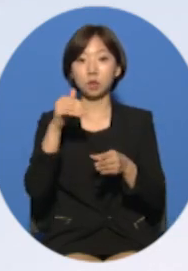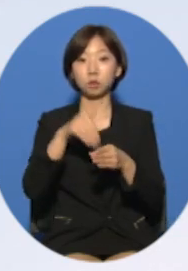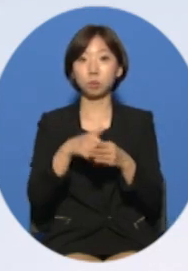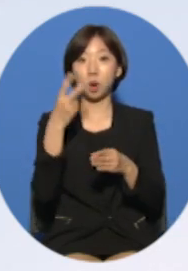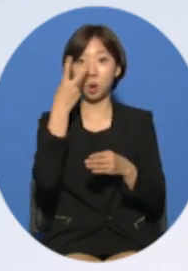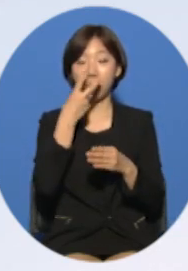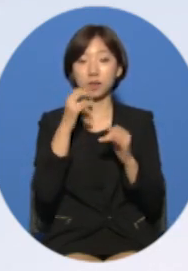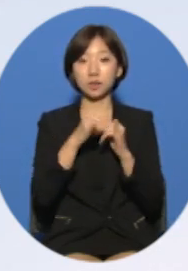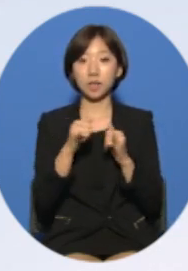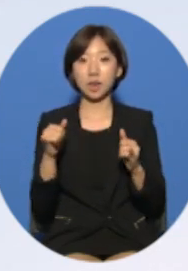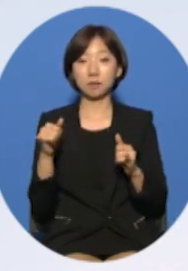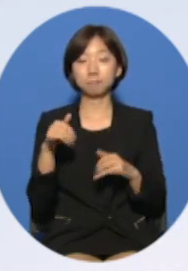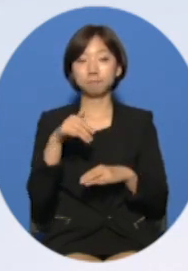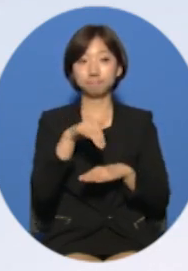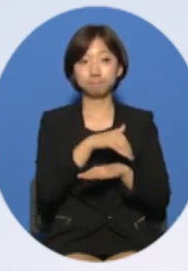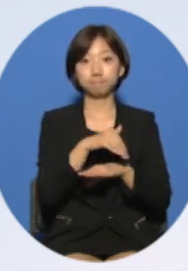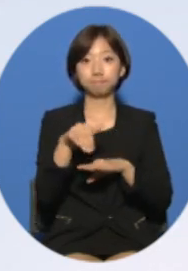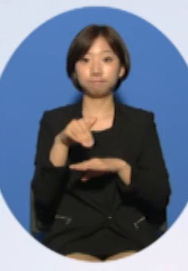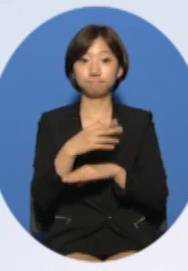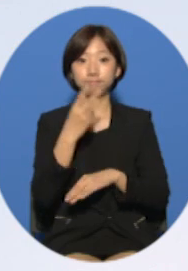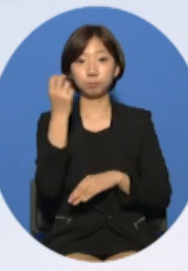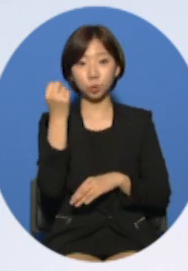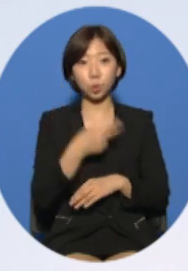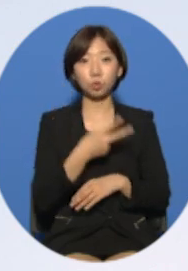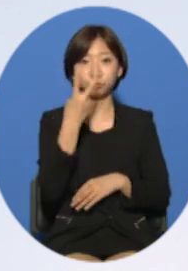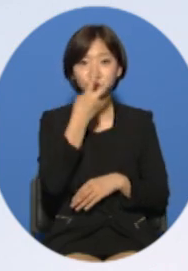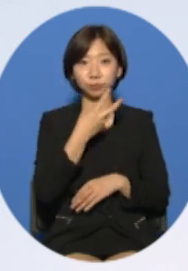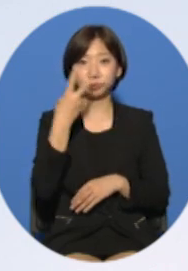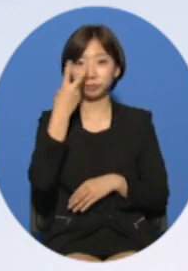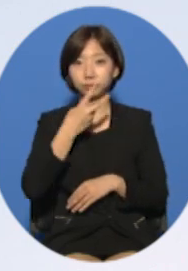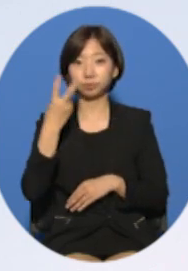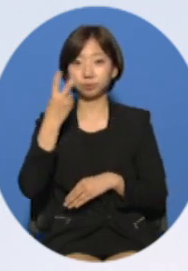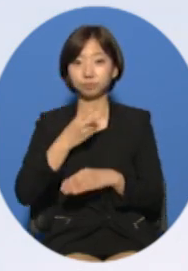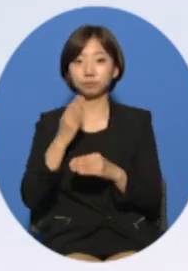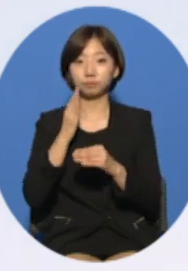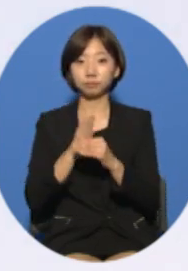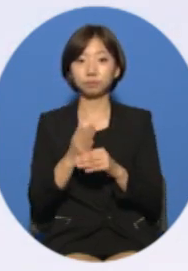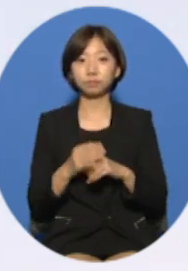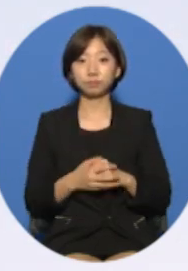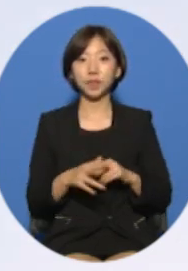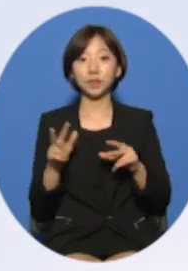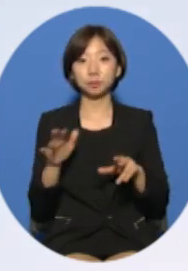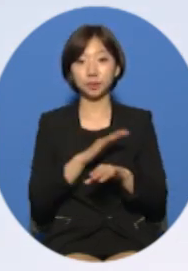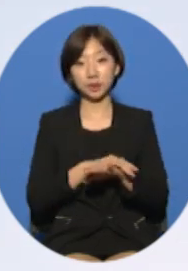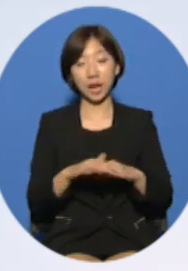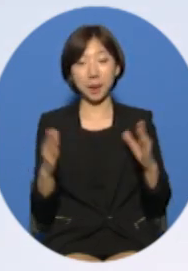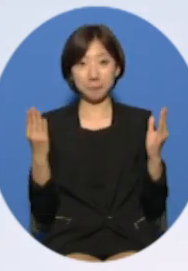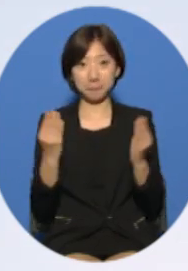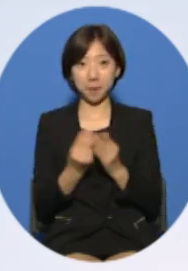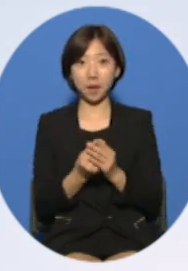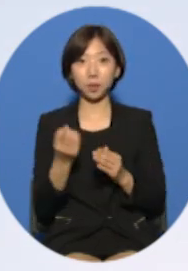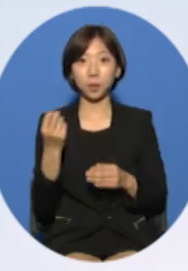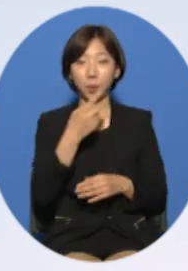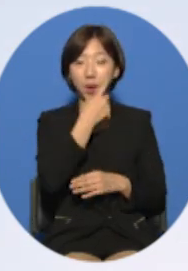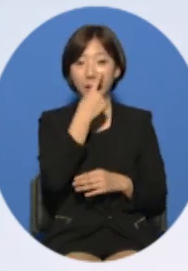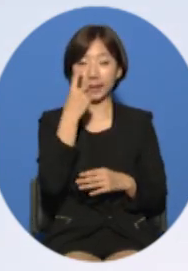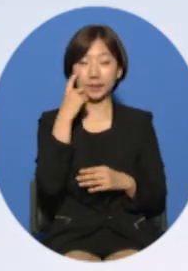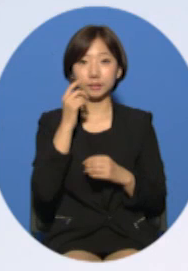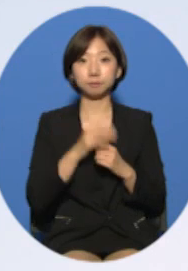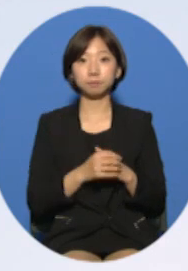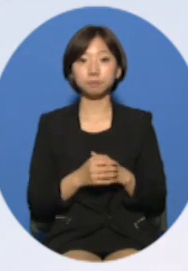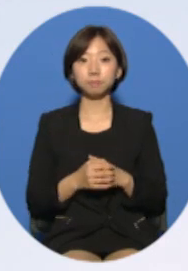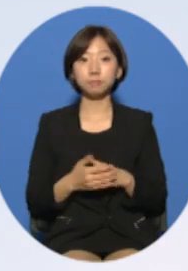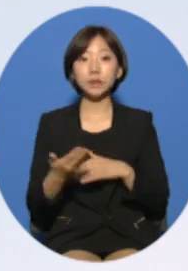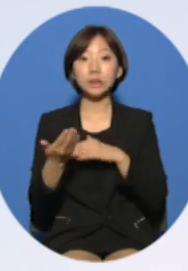좀 왔다 갔다 하시면서 좀 여러 가지를 검사하고 계신 그런 거죠? 것 같습니다. 예, 네. 잘 지금 돼 있나? 예, 예. 그리고 이제 그 전에 좀